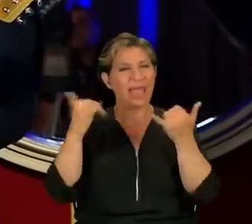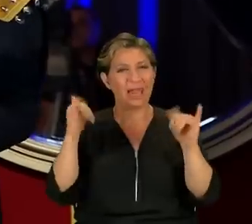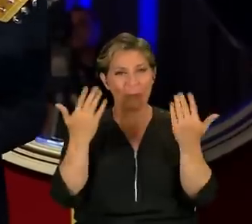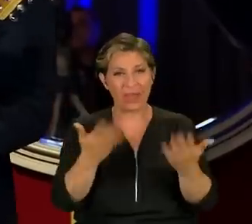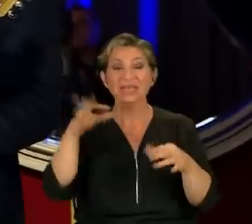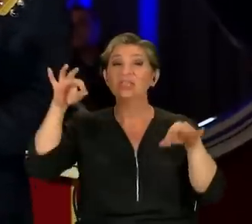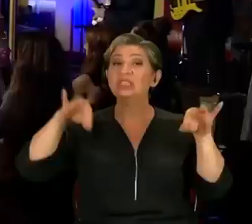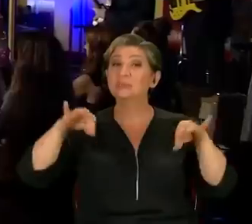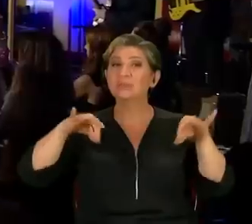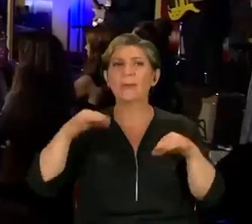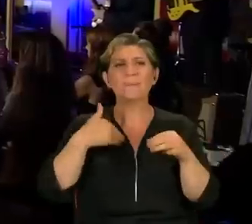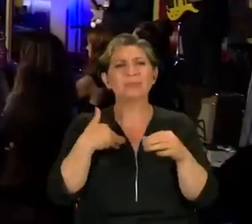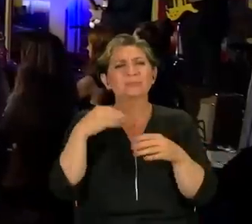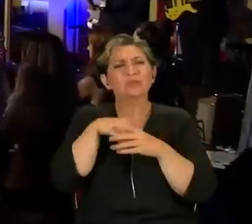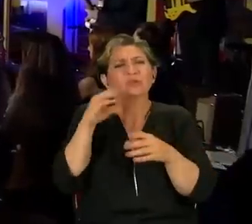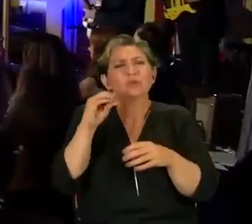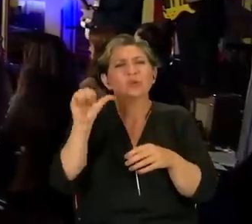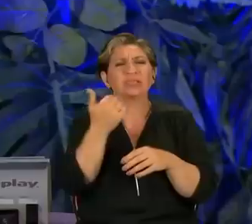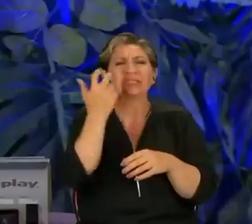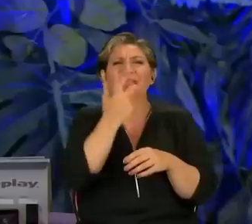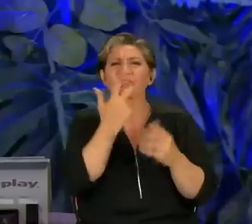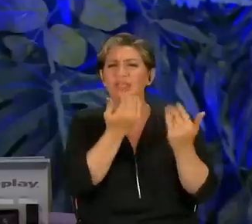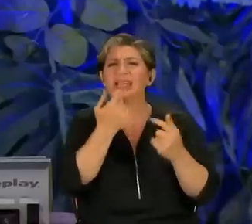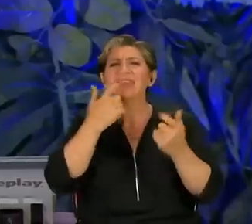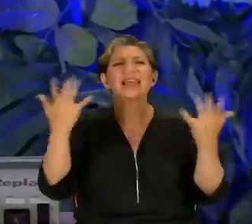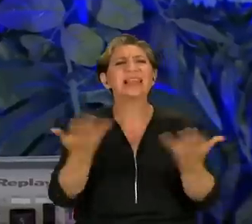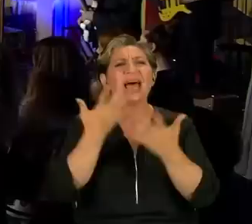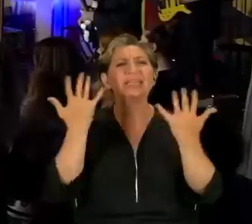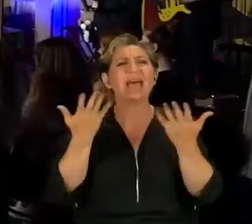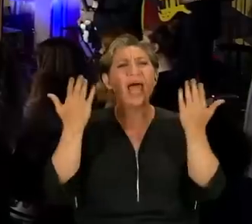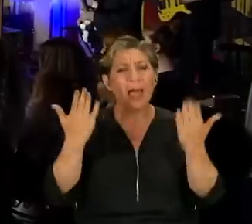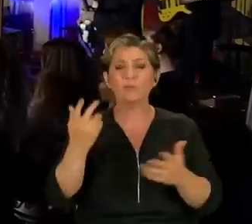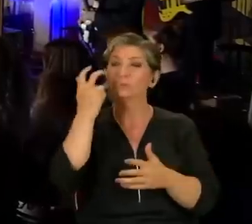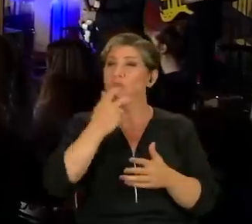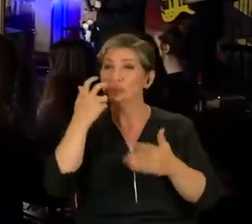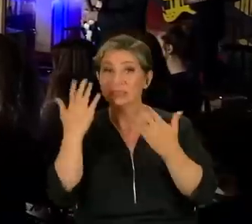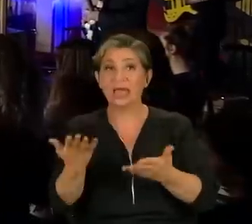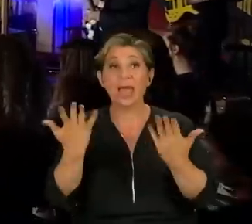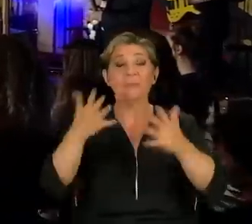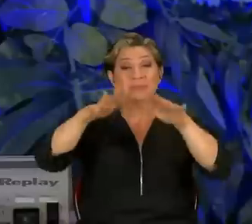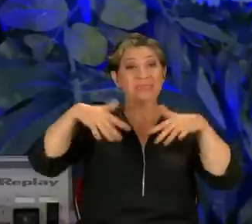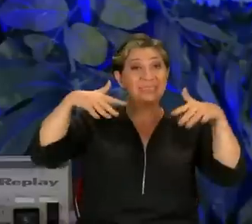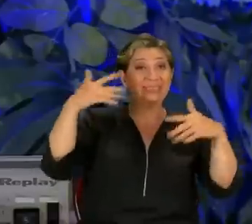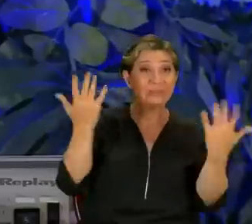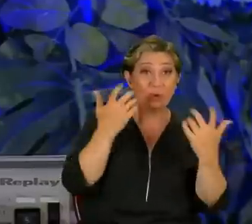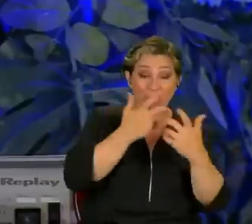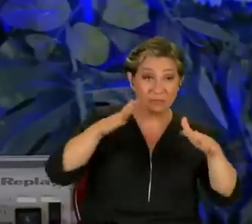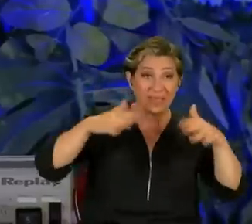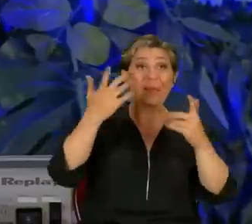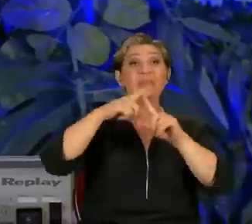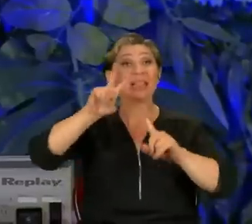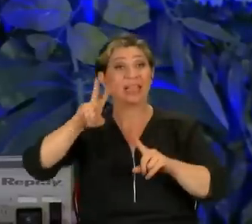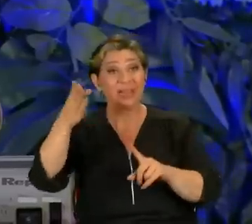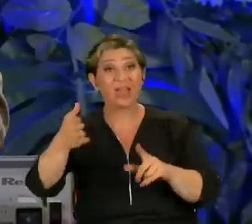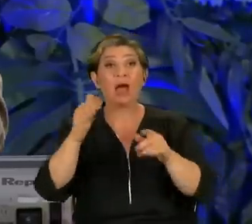eğleniyorlar. Şimdi benim için çok değerli bir sanatçı gelecek. Yıllardır hem müzikte hem sahnelerde hem